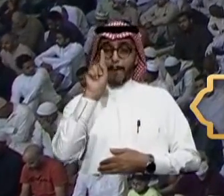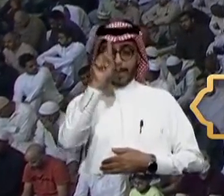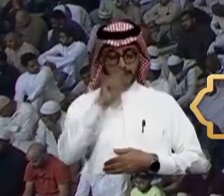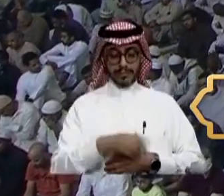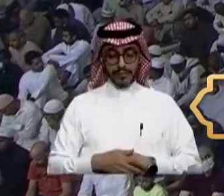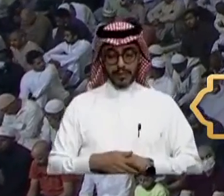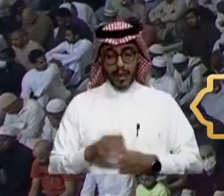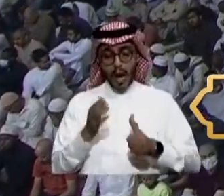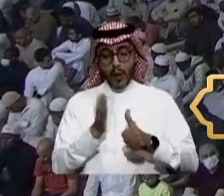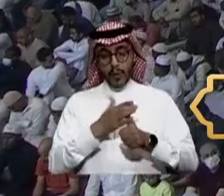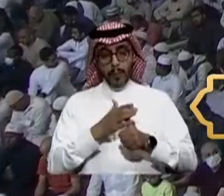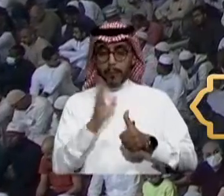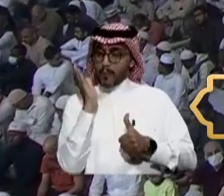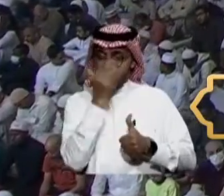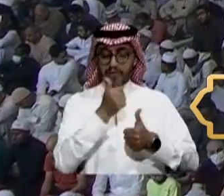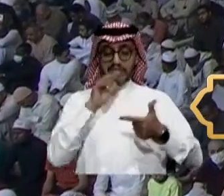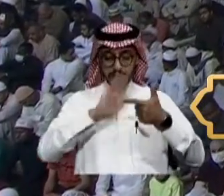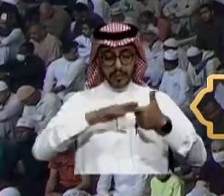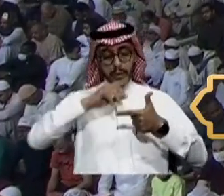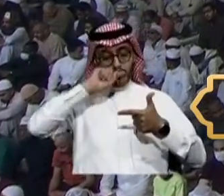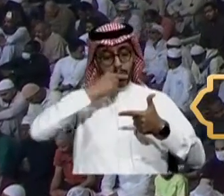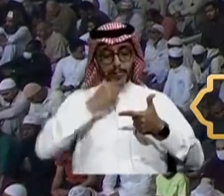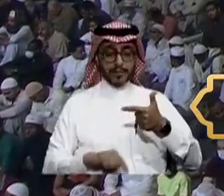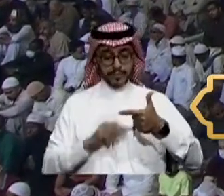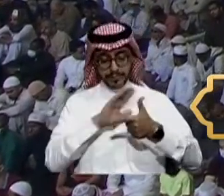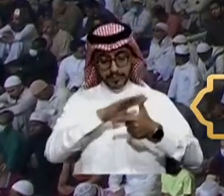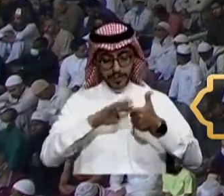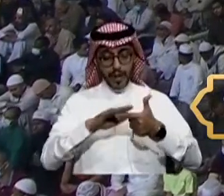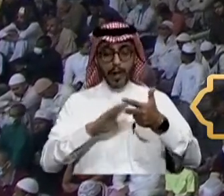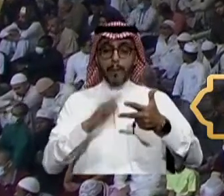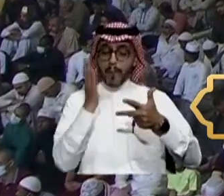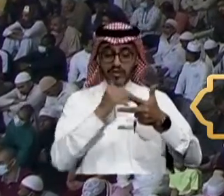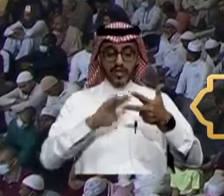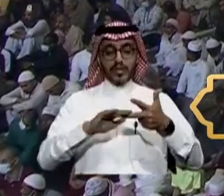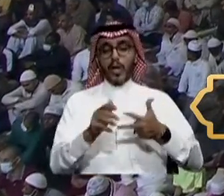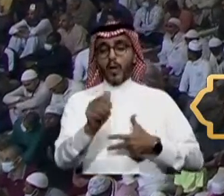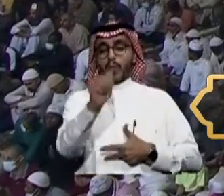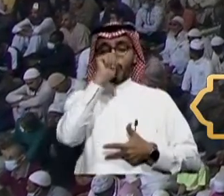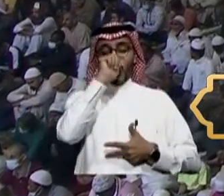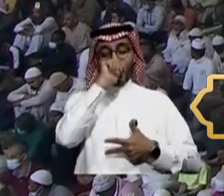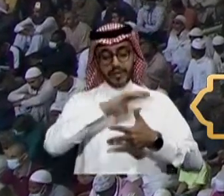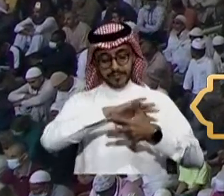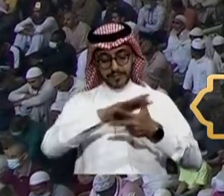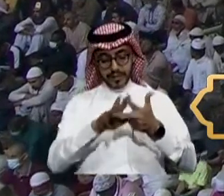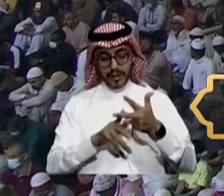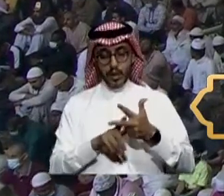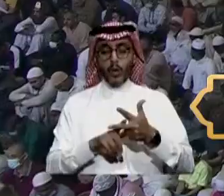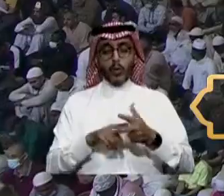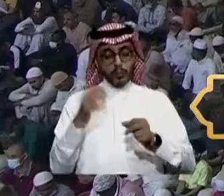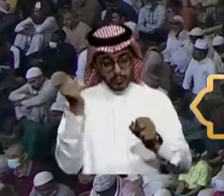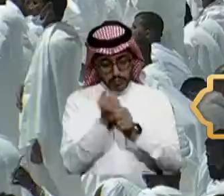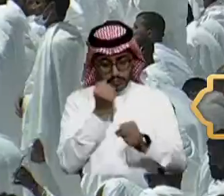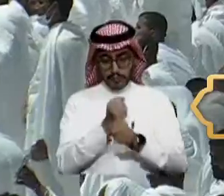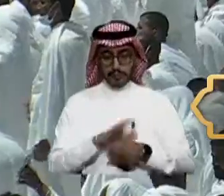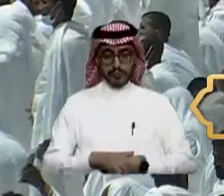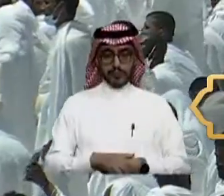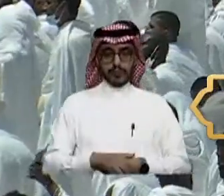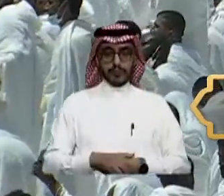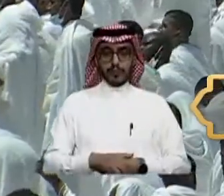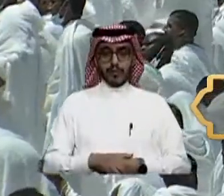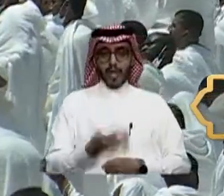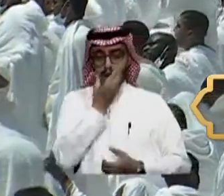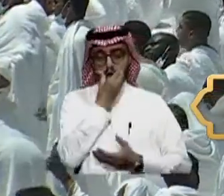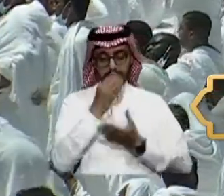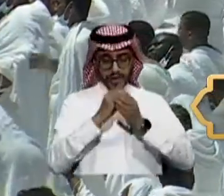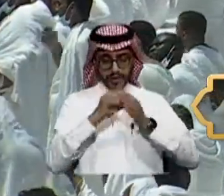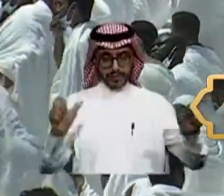الفطر على الرطب فان لم يكن فعلى التمر فان لم يكن فعلى الماء ويفعل ذلك كما جاء